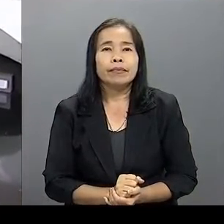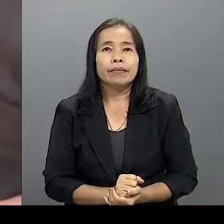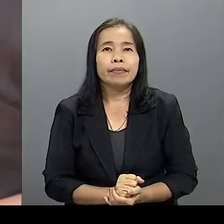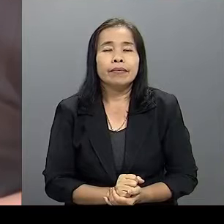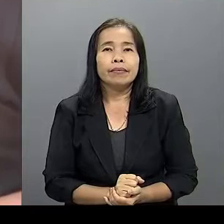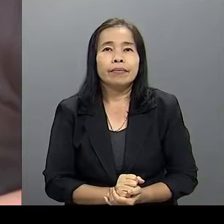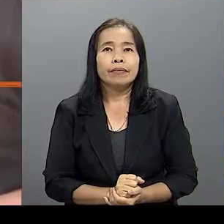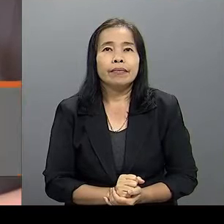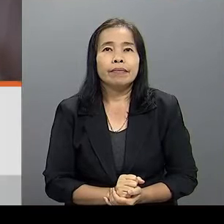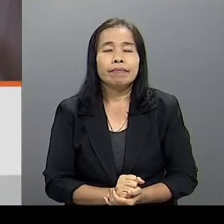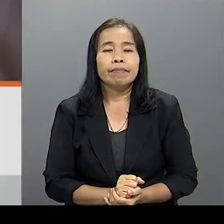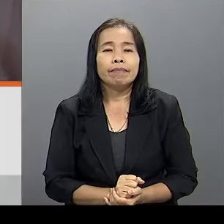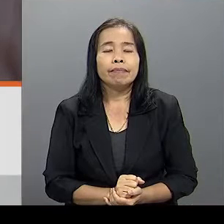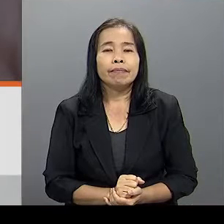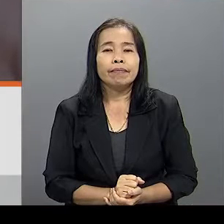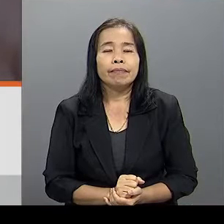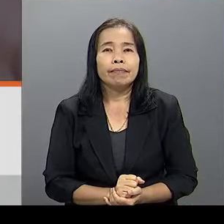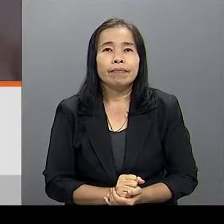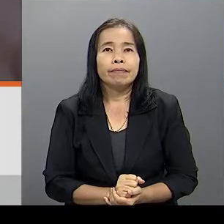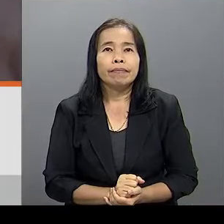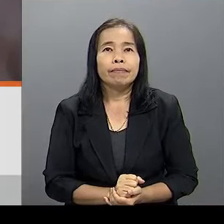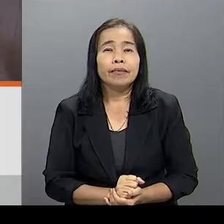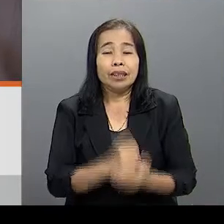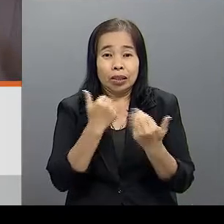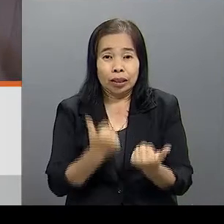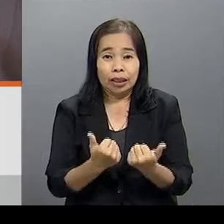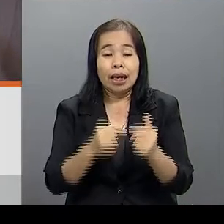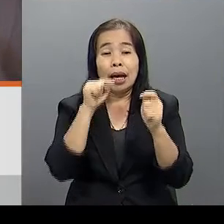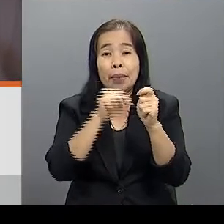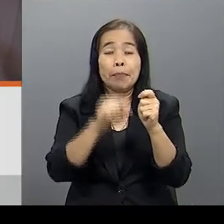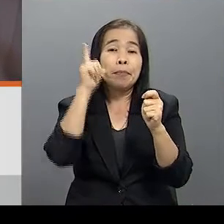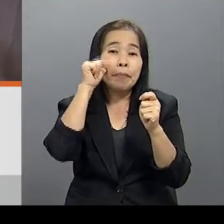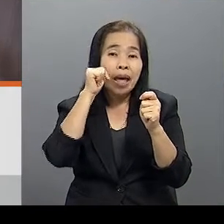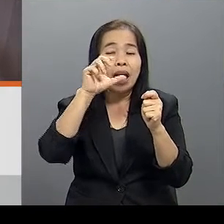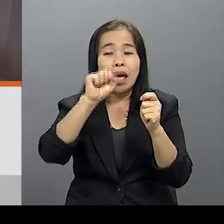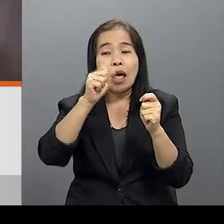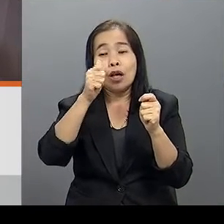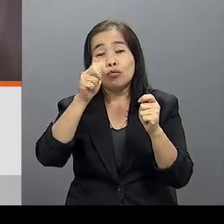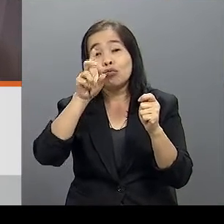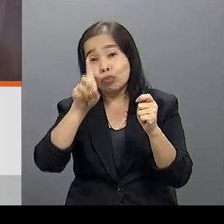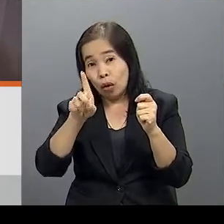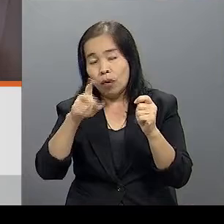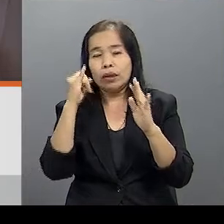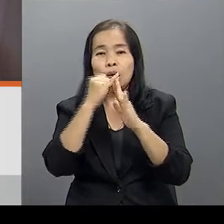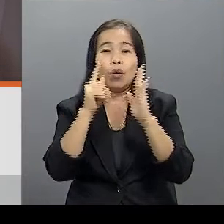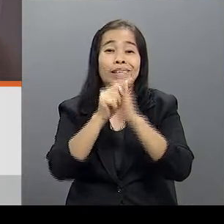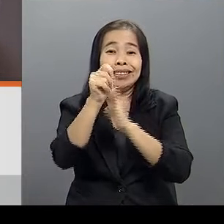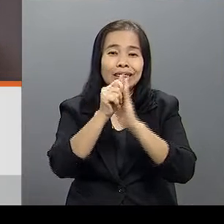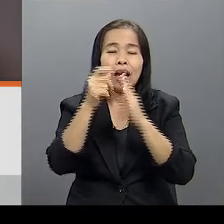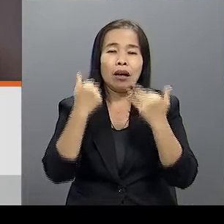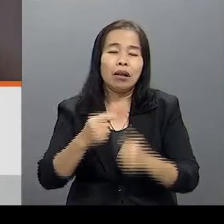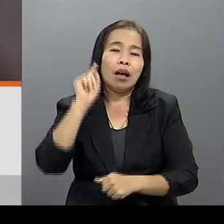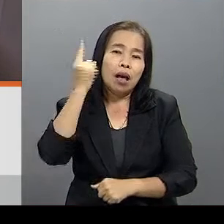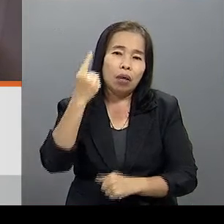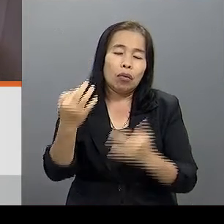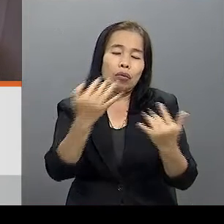คุณันุชาคุณรรรตา ที่อเฟอแ้สอจางหวัต่อกคุณภาพอากาศเริ่มกับมาเกินค่ามาตรฐานอกครั้งหนึงโ